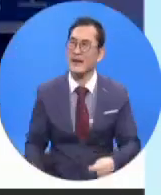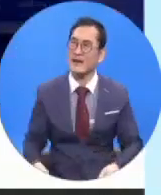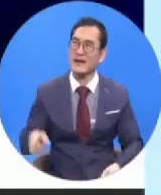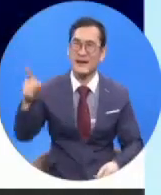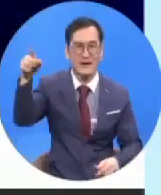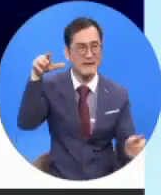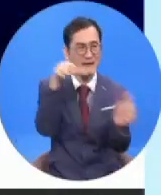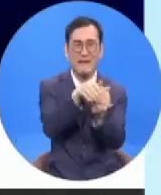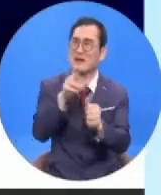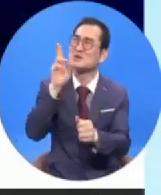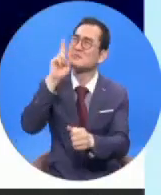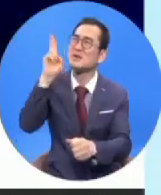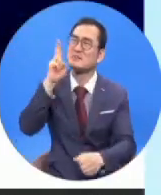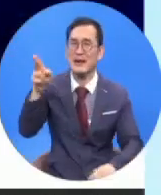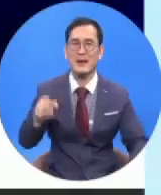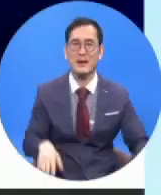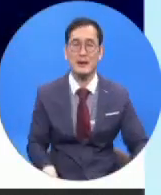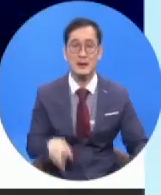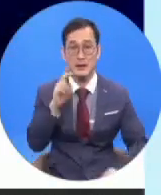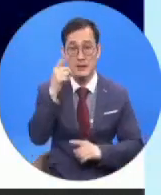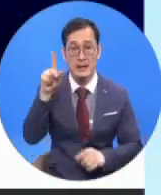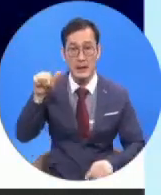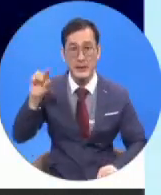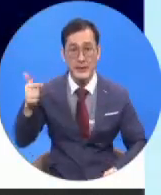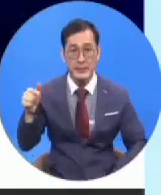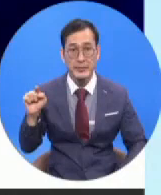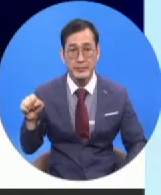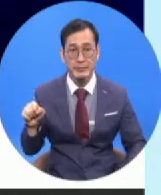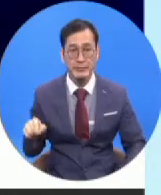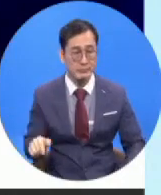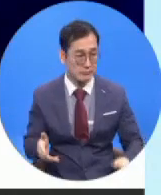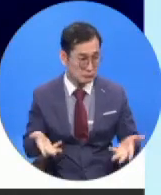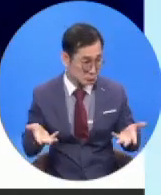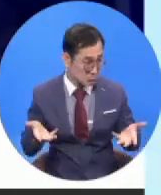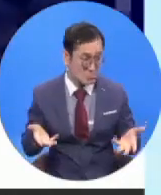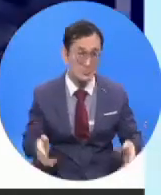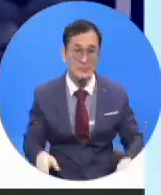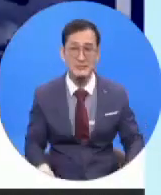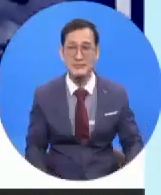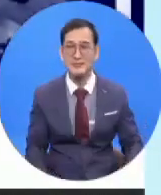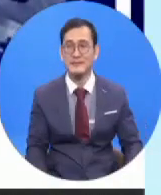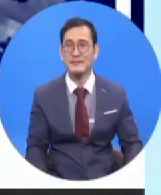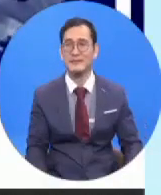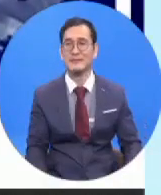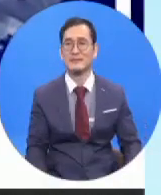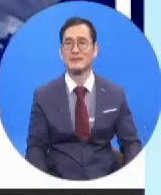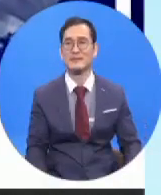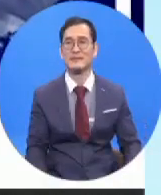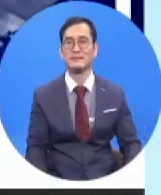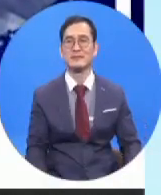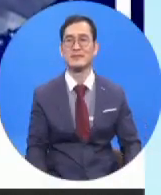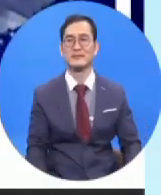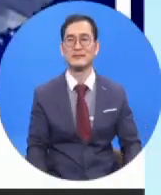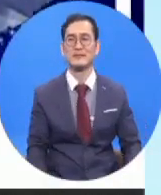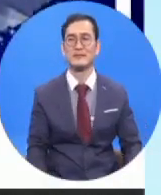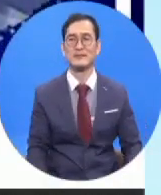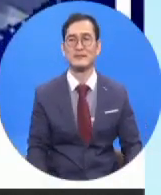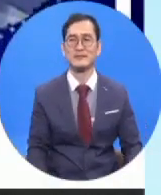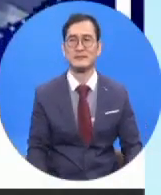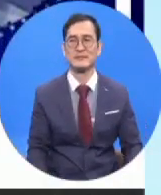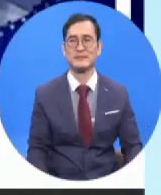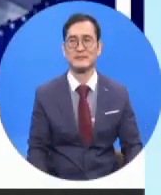이낙연 후보 측은 상당히 저 부분에 대해서 그 다른 입장을 내보였단 말이에요. 네. 그러면 제가 표현했던 이낙연 후보 측이